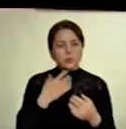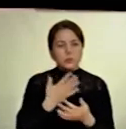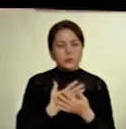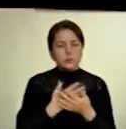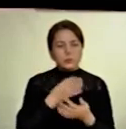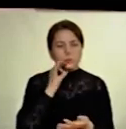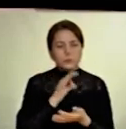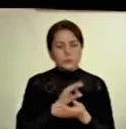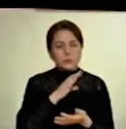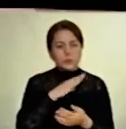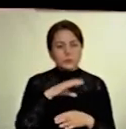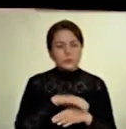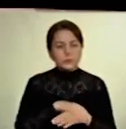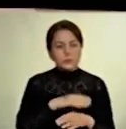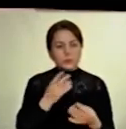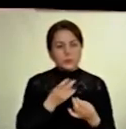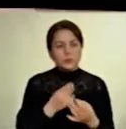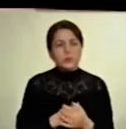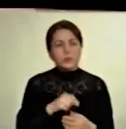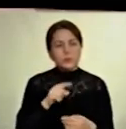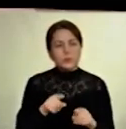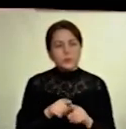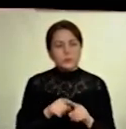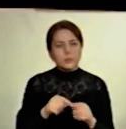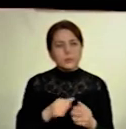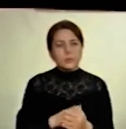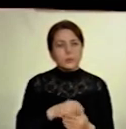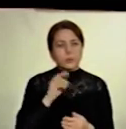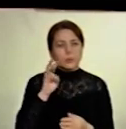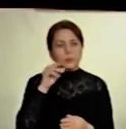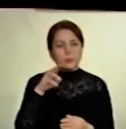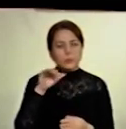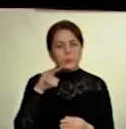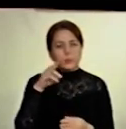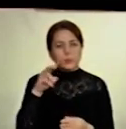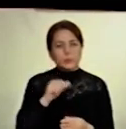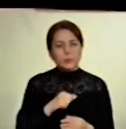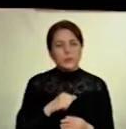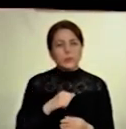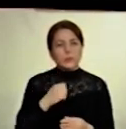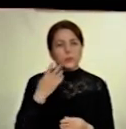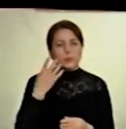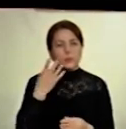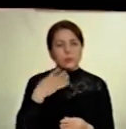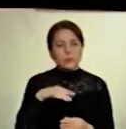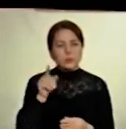ekanligini isbotlashimiz kerak. Demek bunda ham modulda 40dan